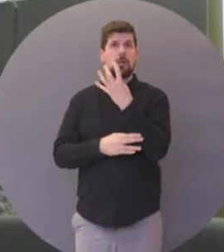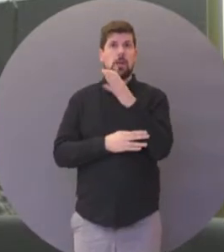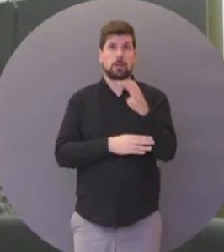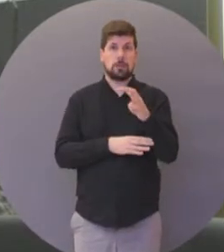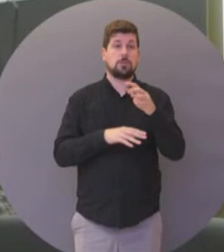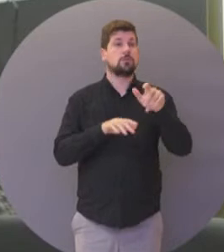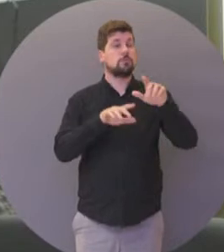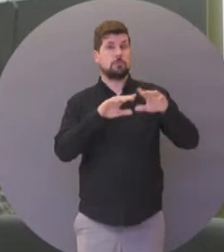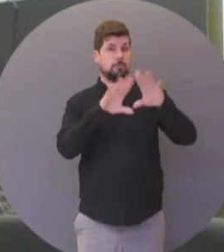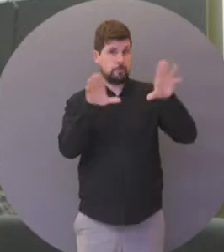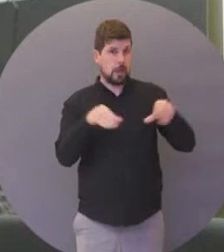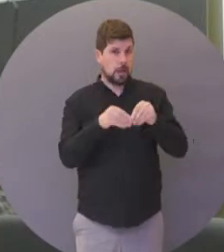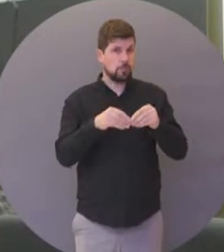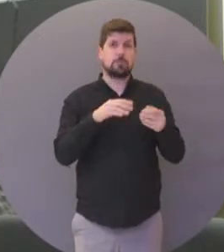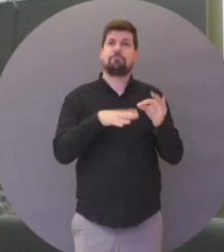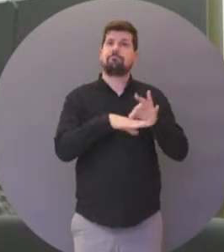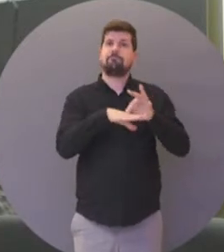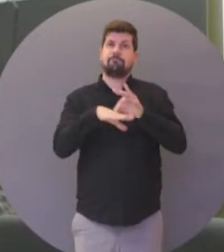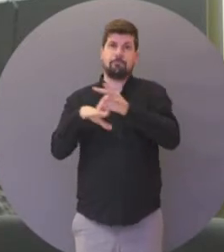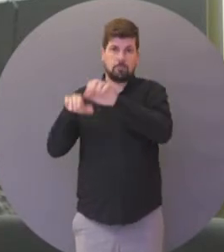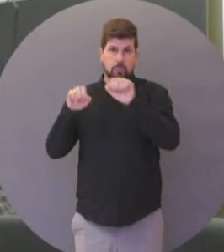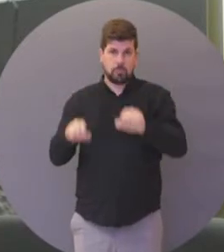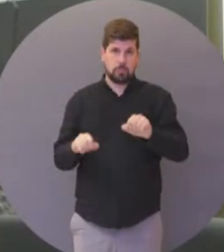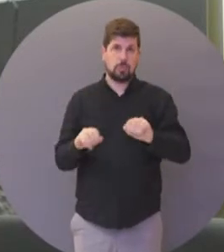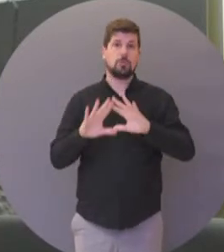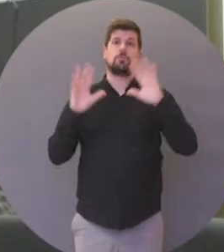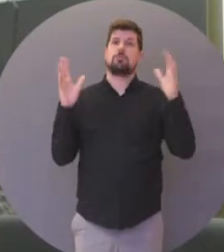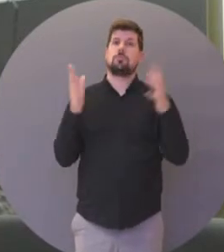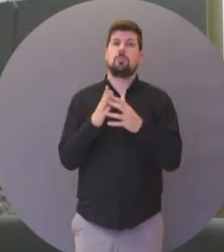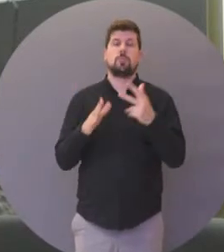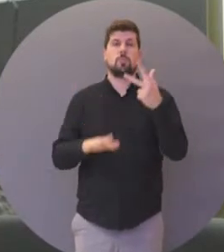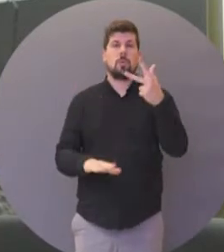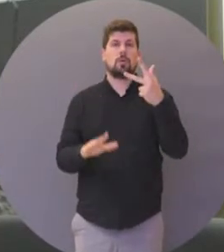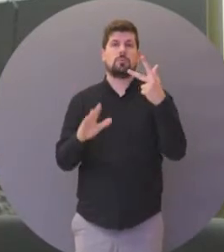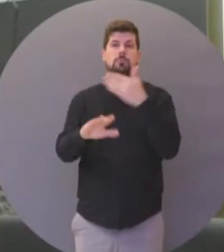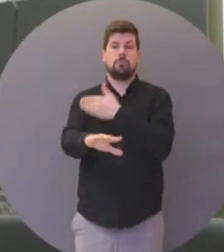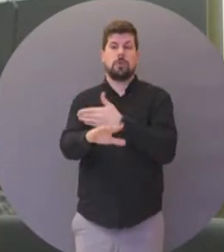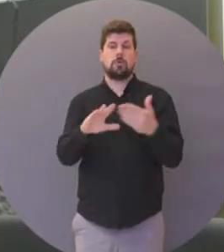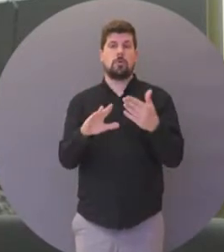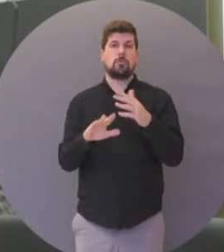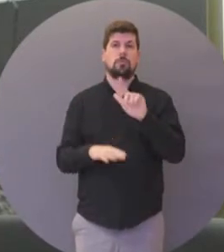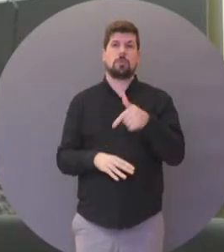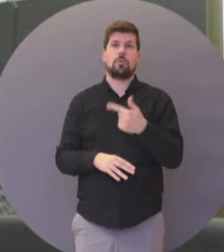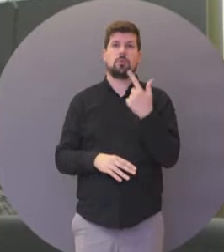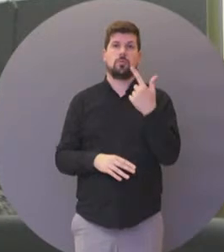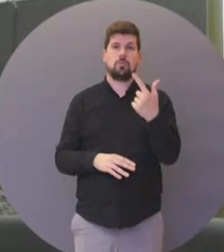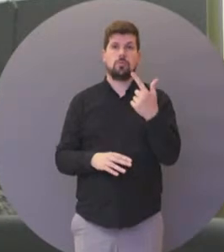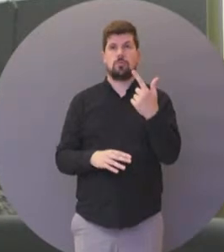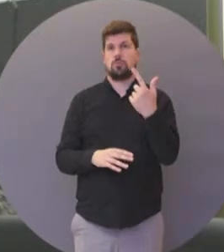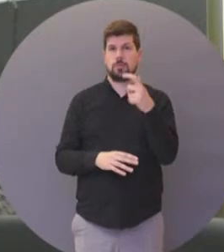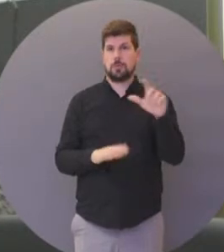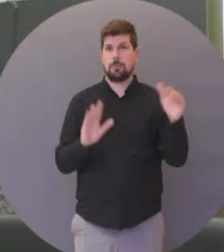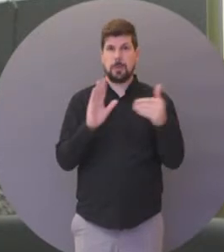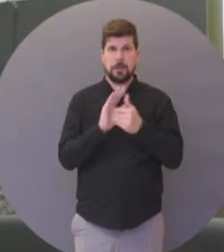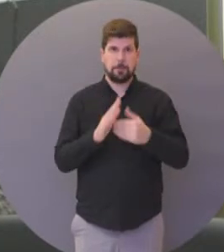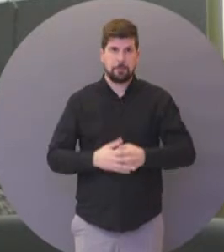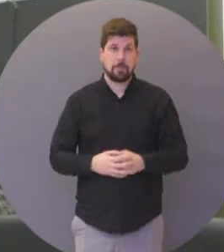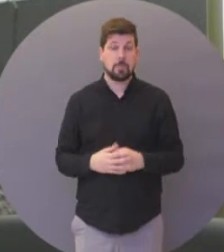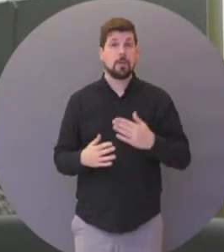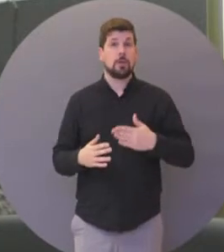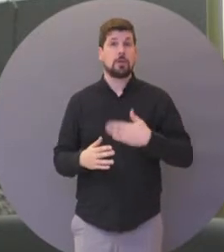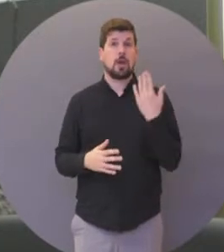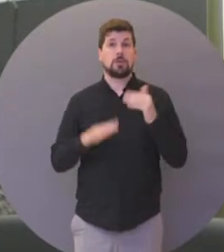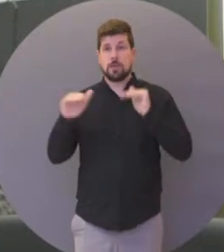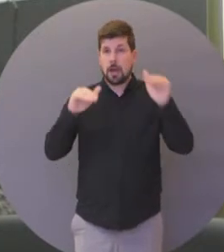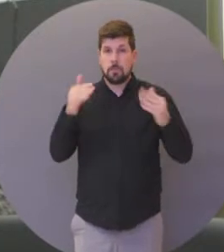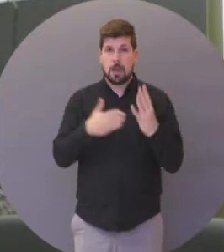pour un montant de 3 millions de d'euros d'ailleurs je rappellerai que c'est via cet appel à projet que